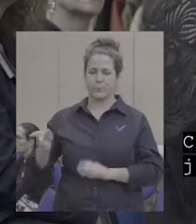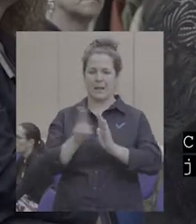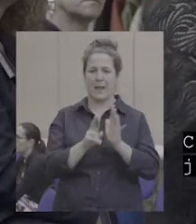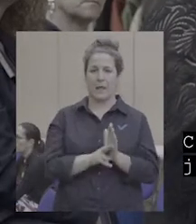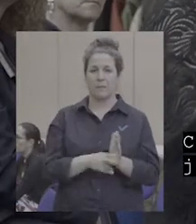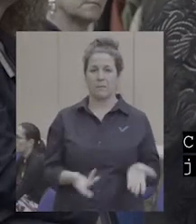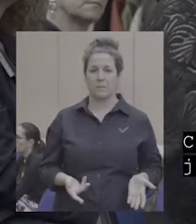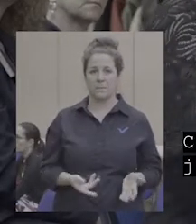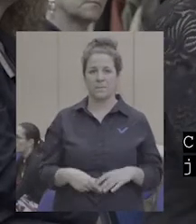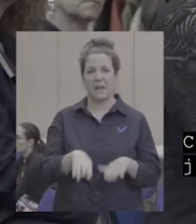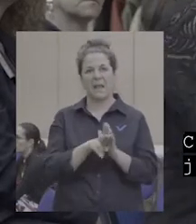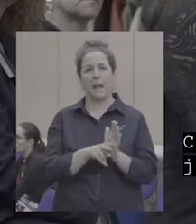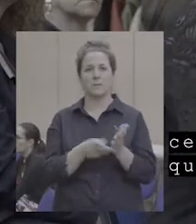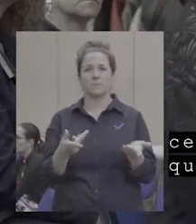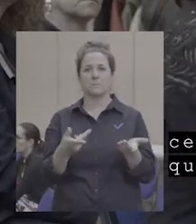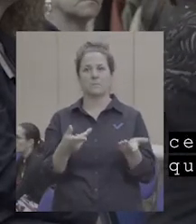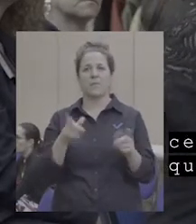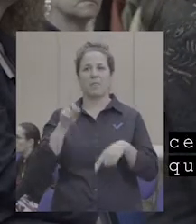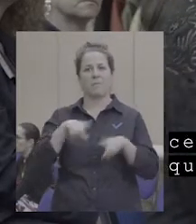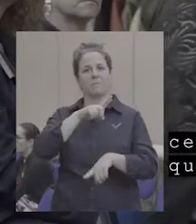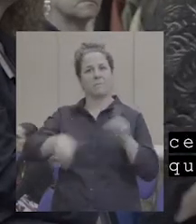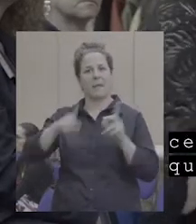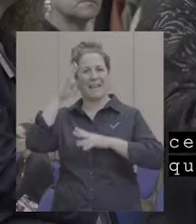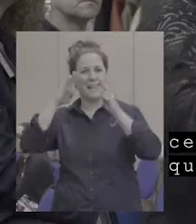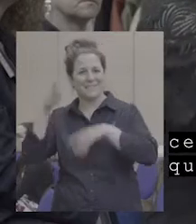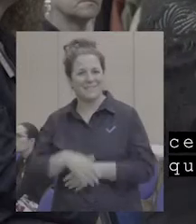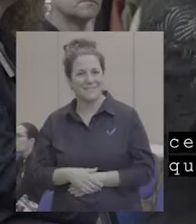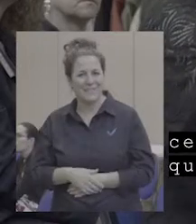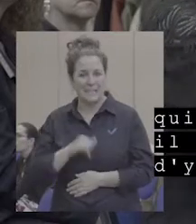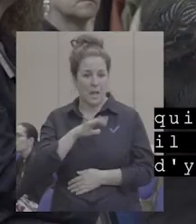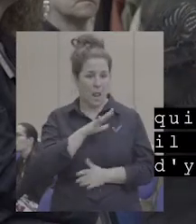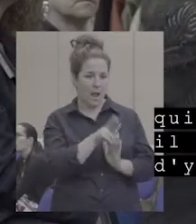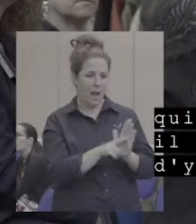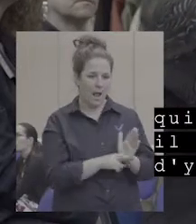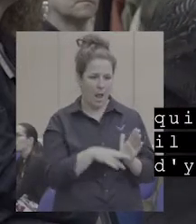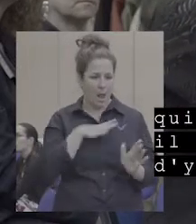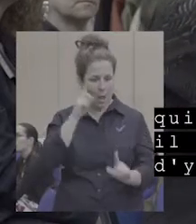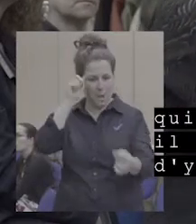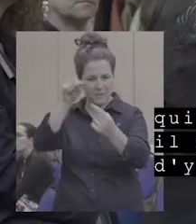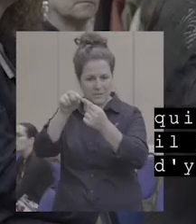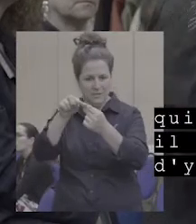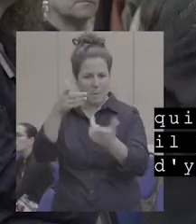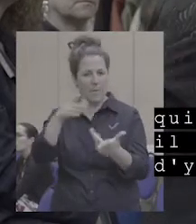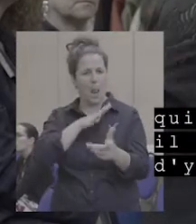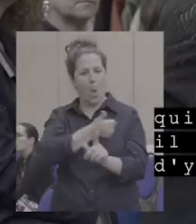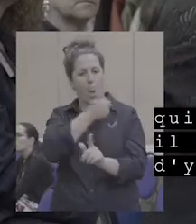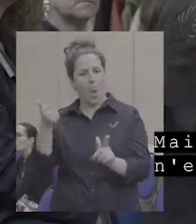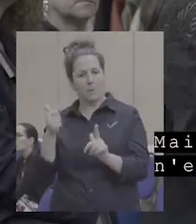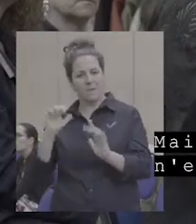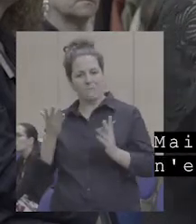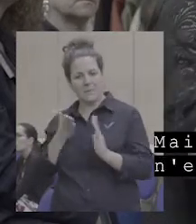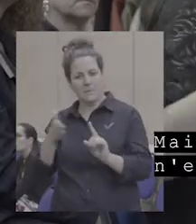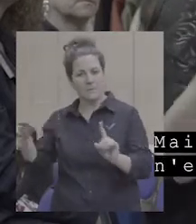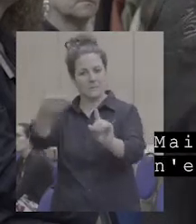règles-là viennent brimer jusqu'à un certain point la créativité. Quand on vient mettre une règle qui fait qu'on a un objectif, il y a peut-être d'autres moyens d'y arriver,